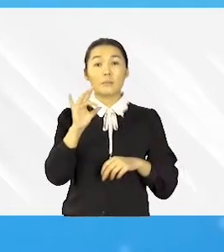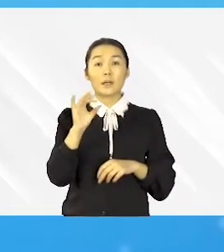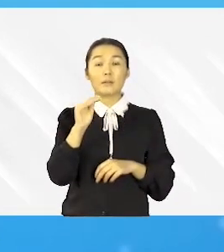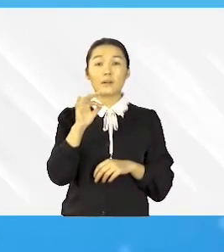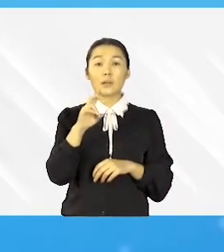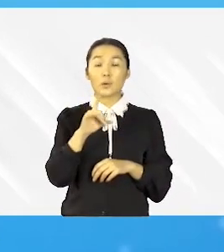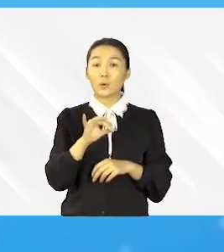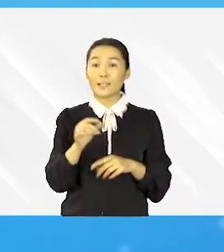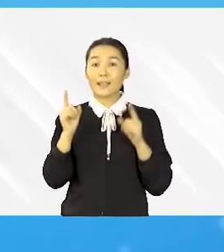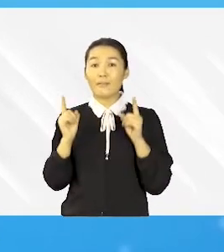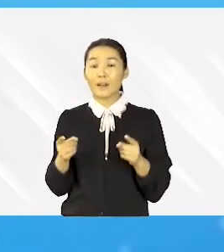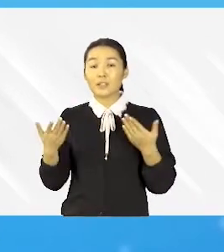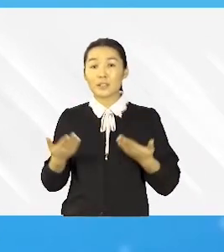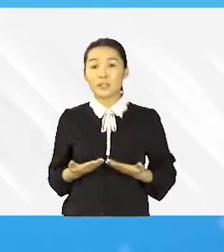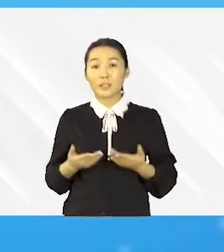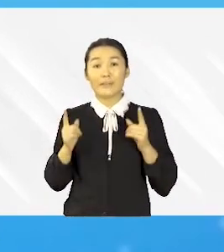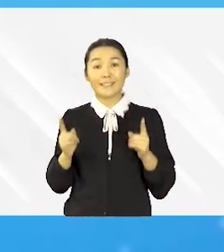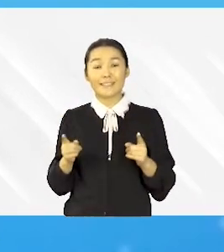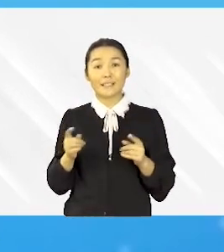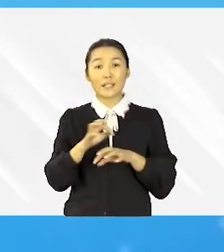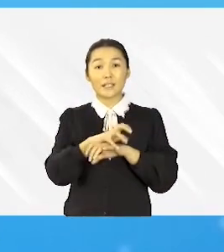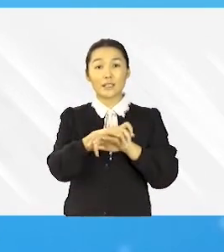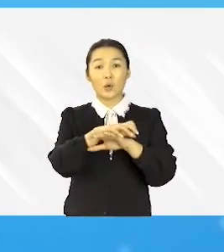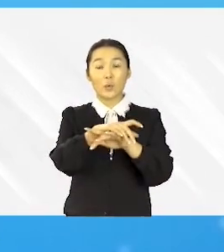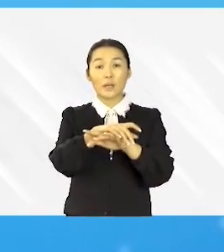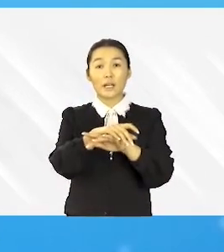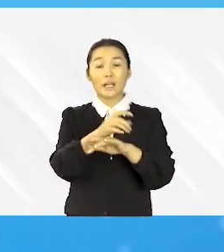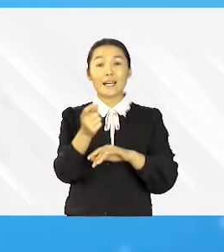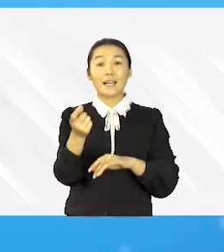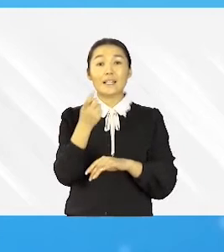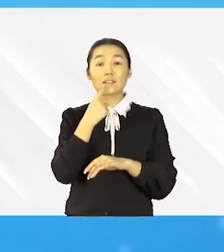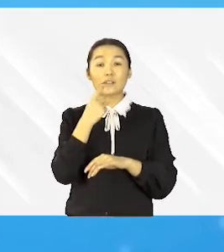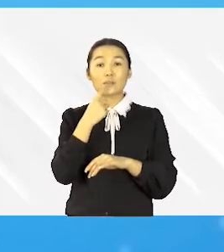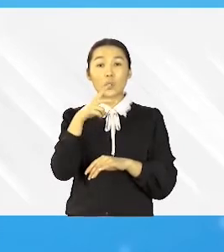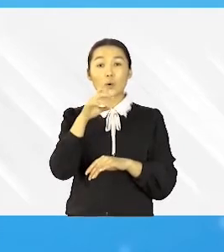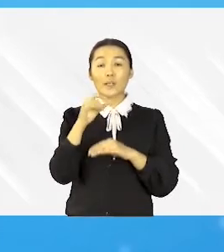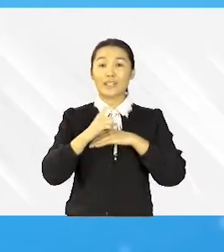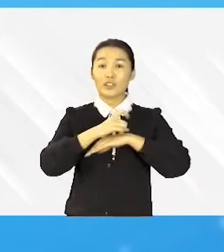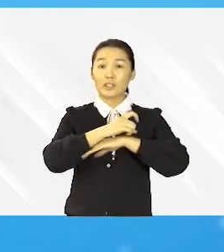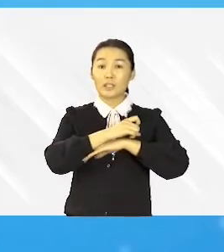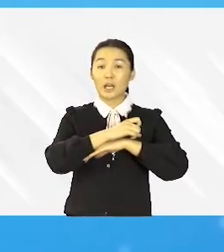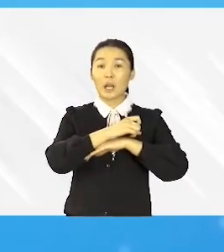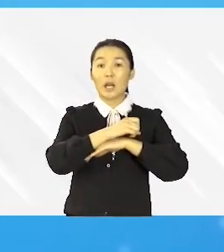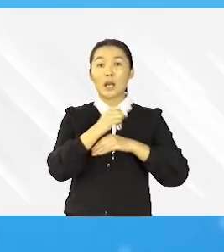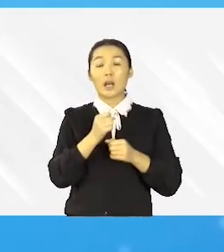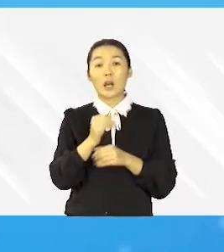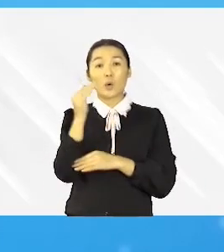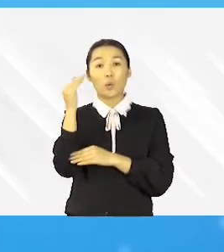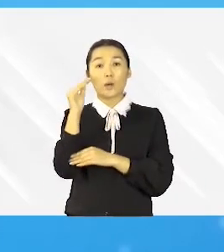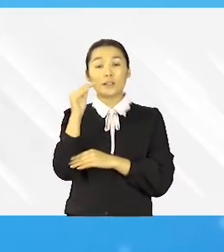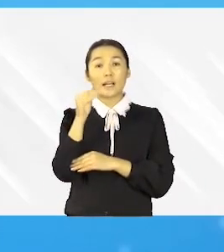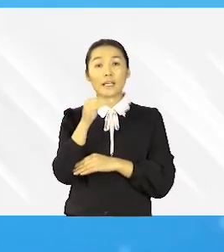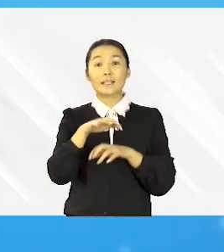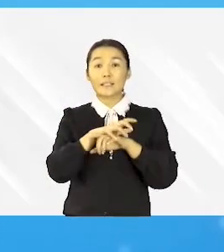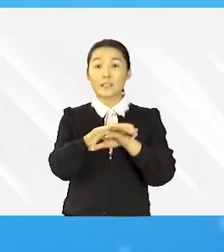фаз жизненного цикла насекомых – яйцо, личинка, куколка и мага – можно сделать интересный вывод об